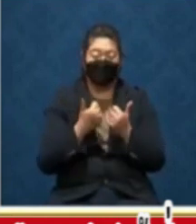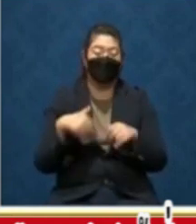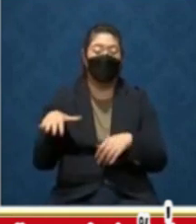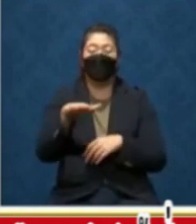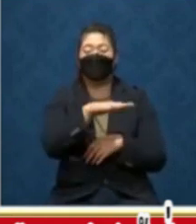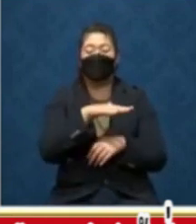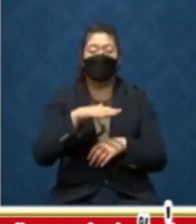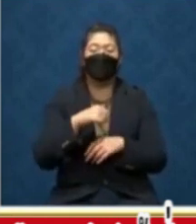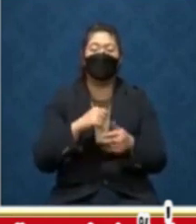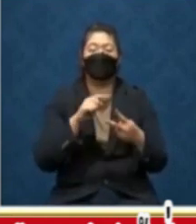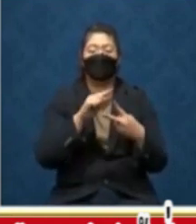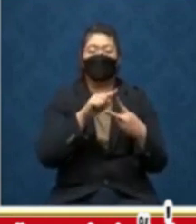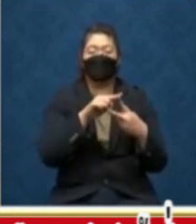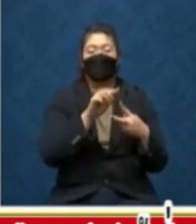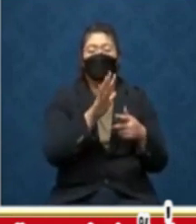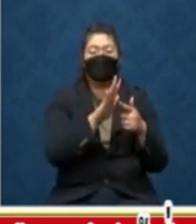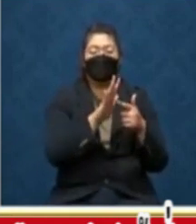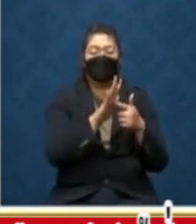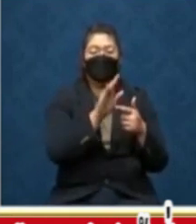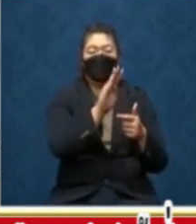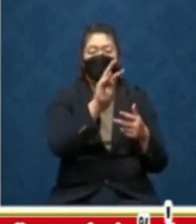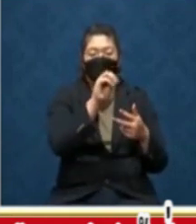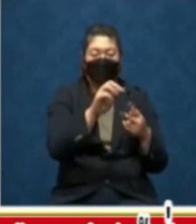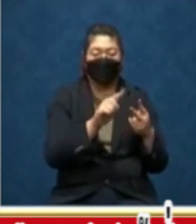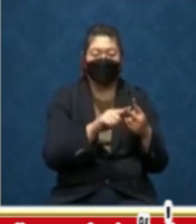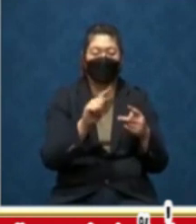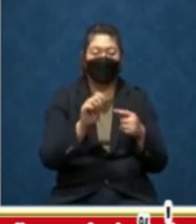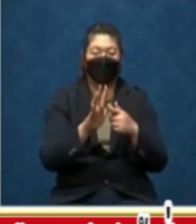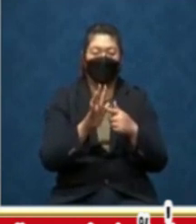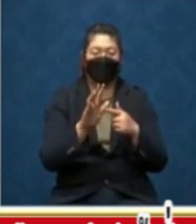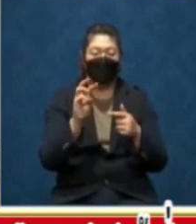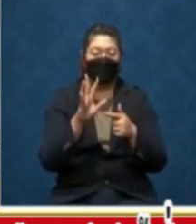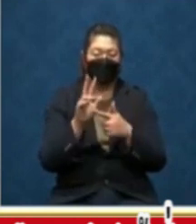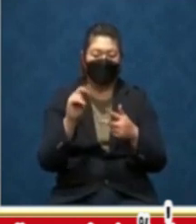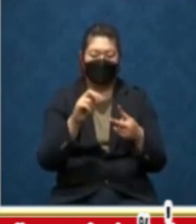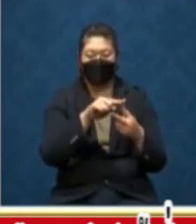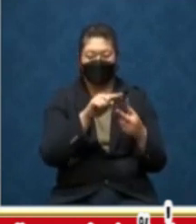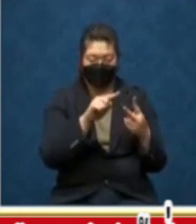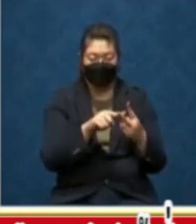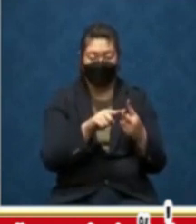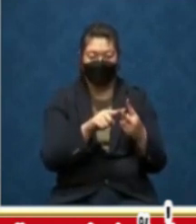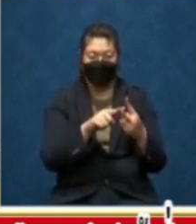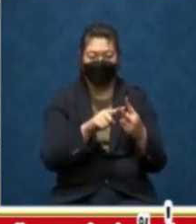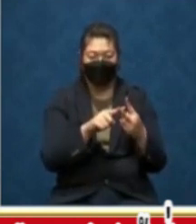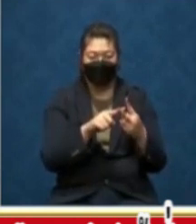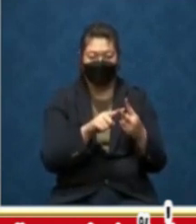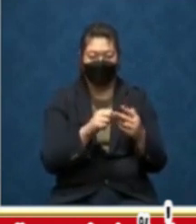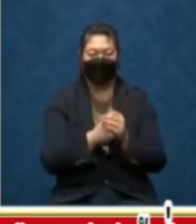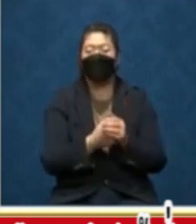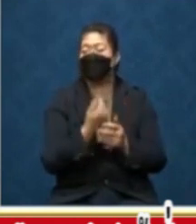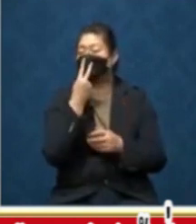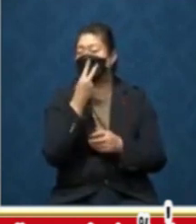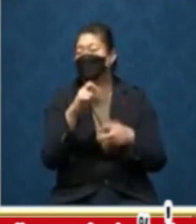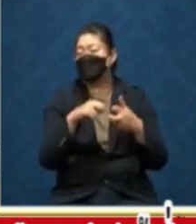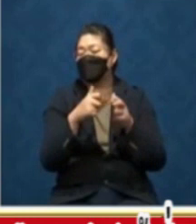มีแบมมีตะวันแล้วอาจจะมีอีกหลายๆคนเนี่ยถ้าไล่เรียงจริงๆแล้วนี่ดูที่ต้น